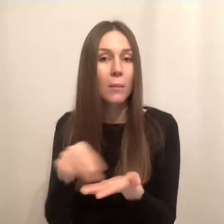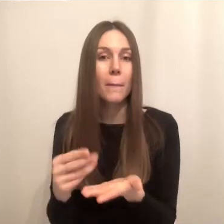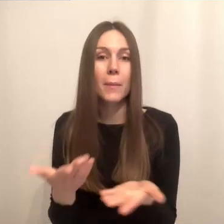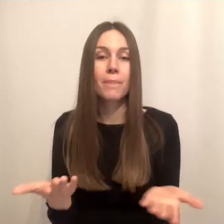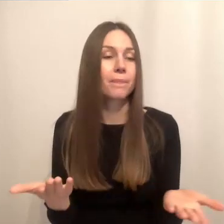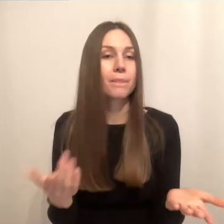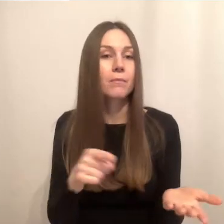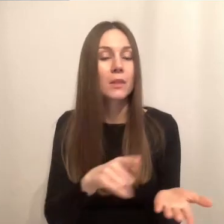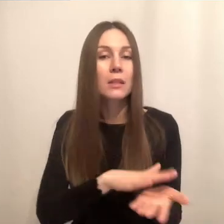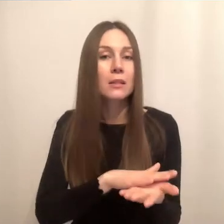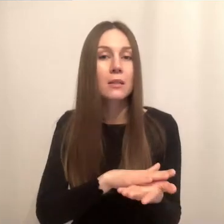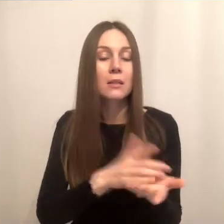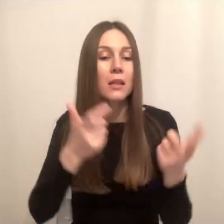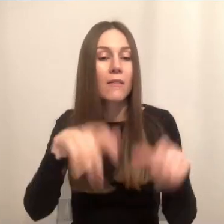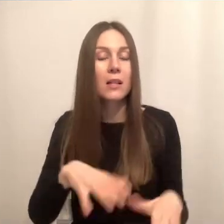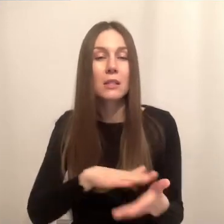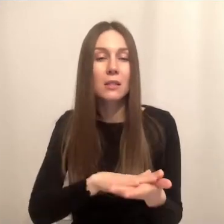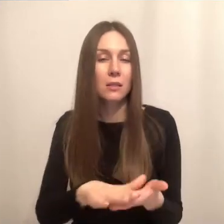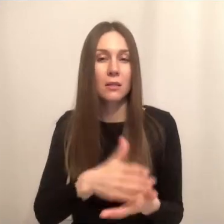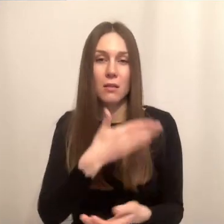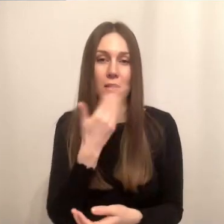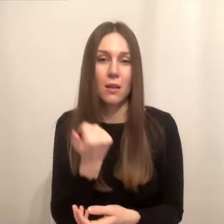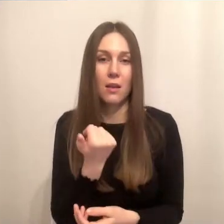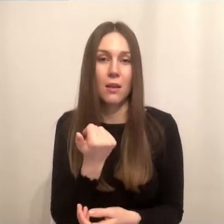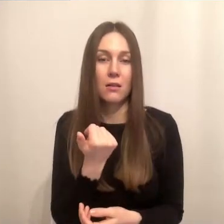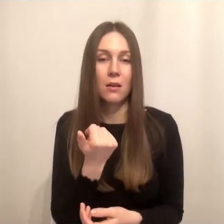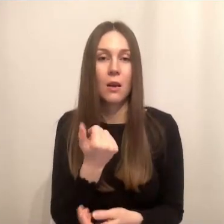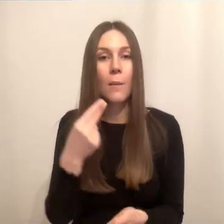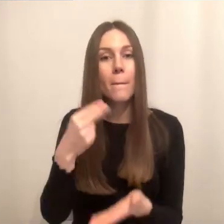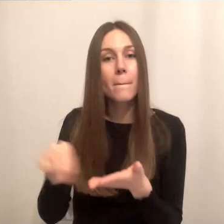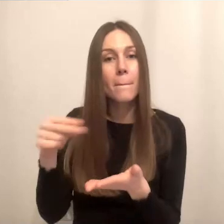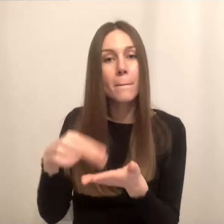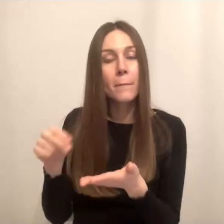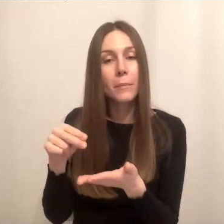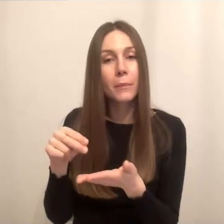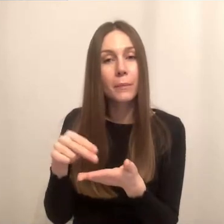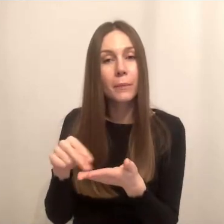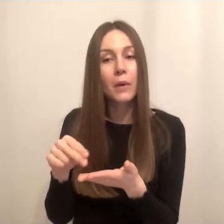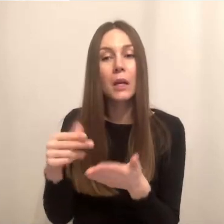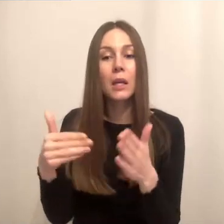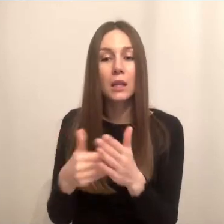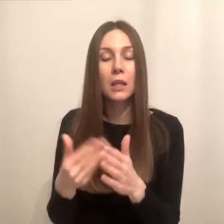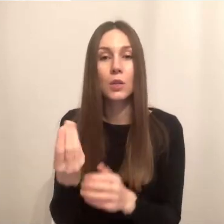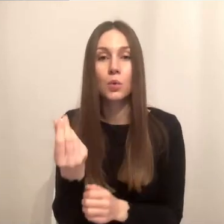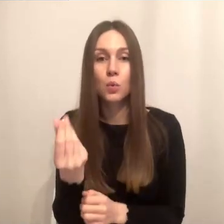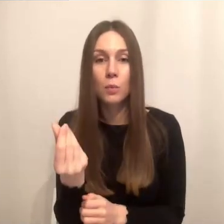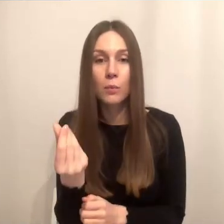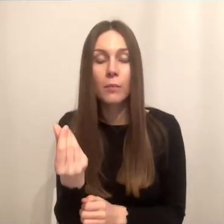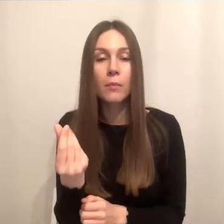neprideda savivaldai tie pirkimai, kurie yra iki tam tikros sumos ir būtent